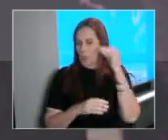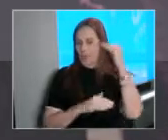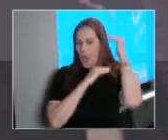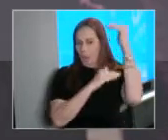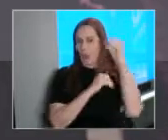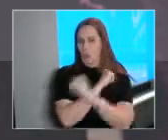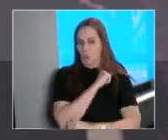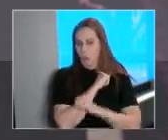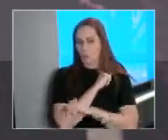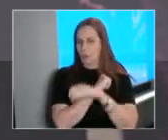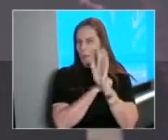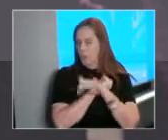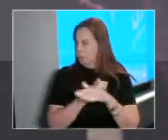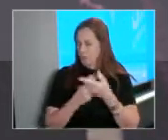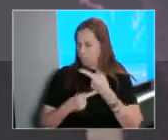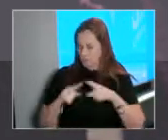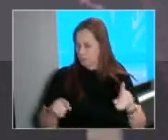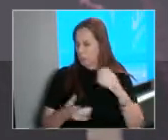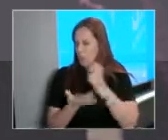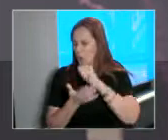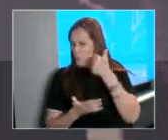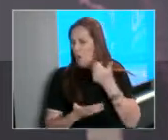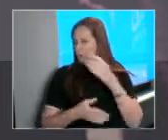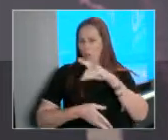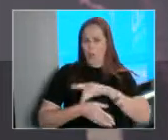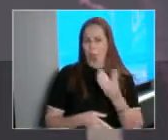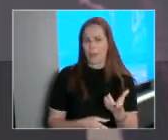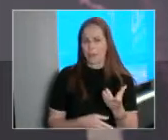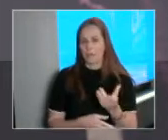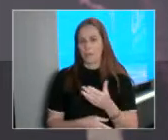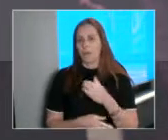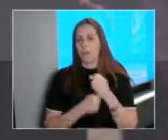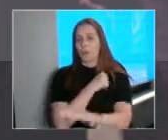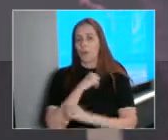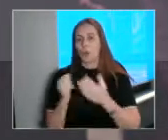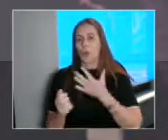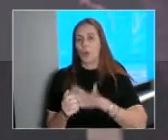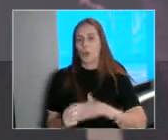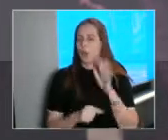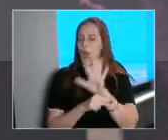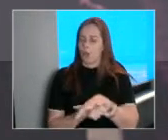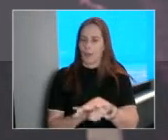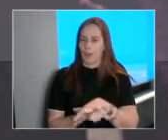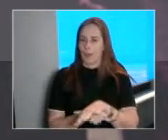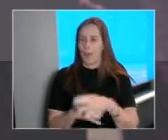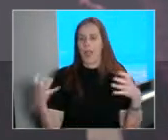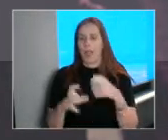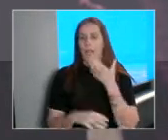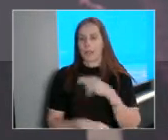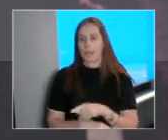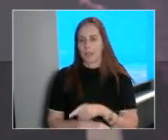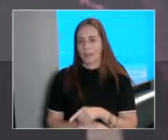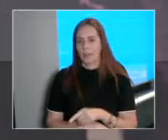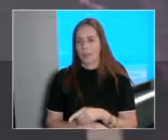הגבוהה, סטודנטים, זה גם יכול להיות דוקטורנטים, זה יכול להיות סטודנטים בתואר ראשון, אבל סטודנטים שרוצים להשפיע חברתית על איך נראית החברה